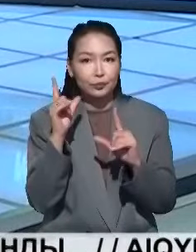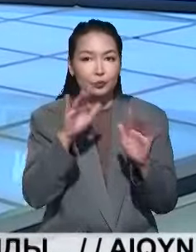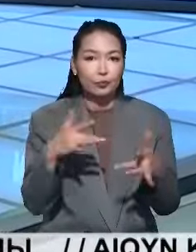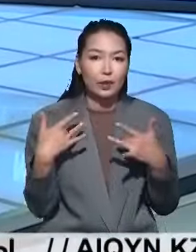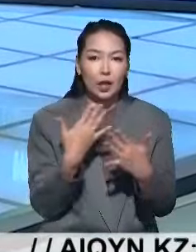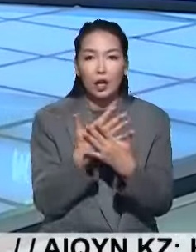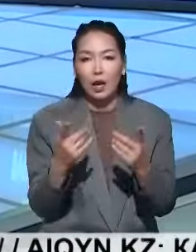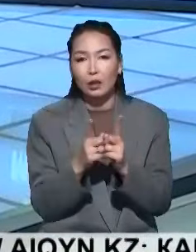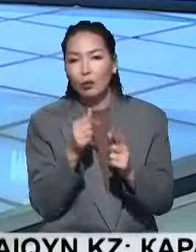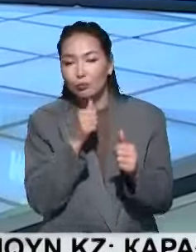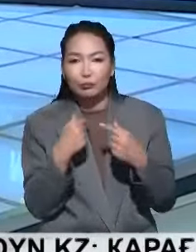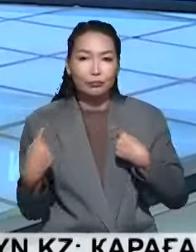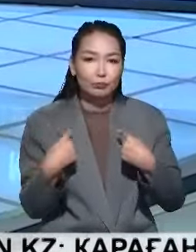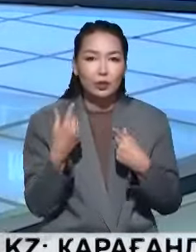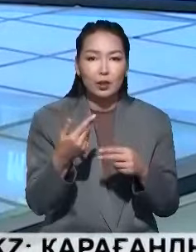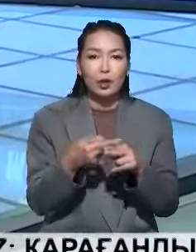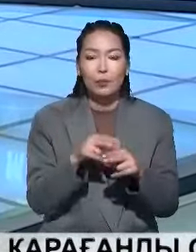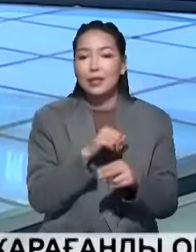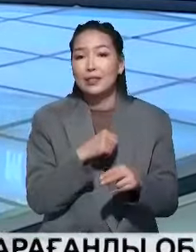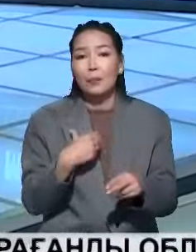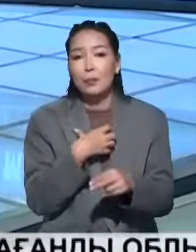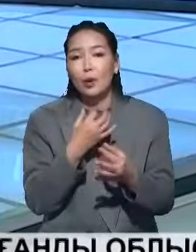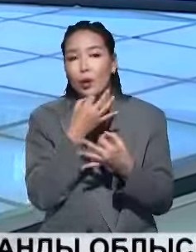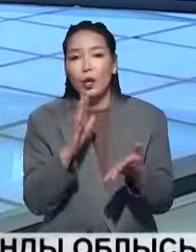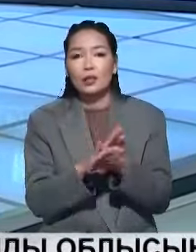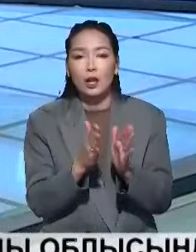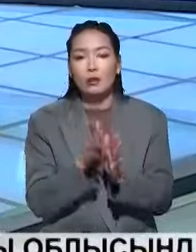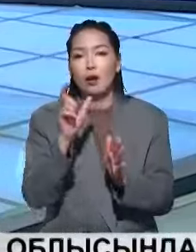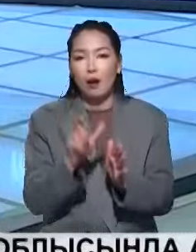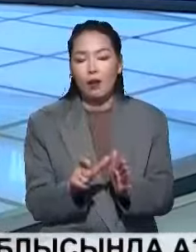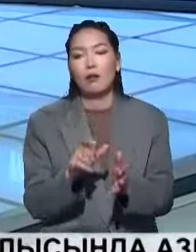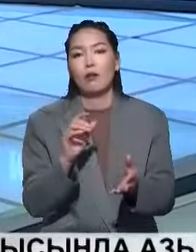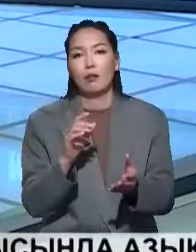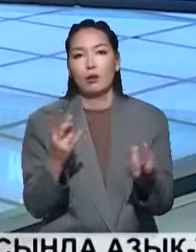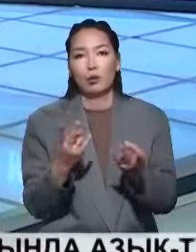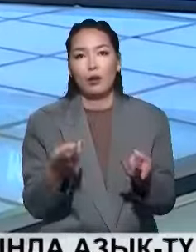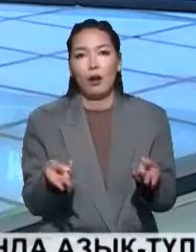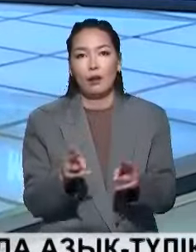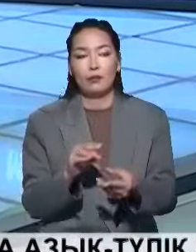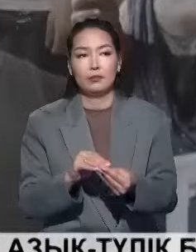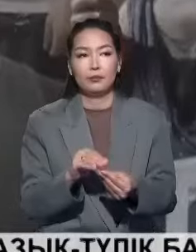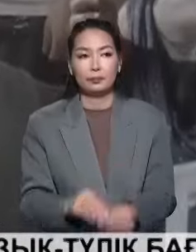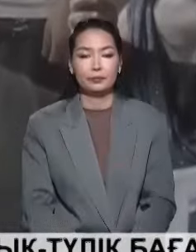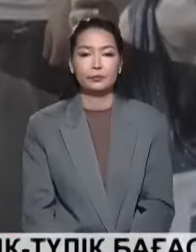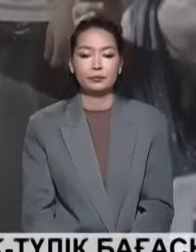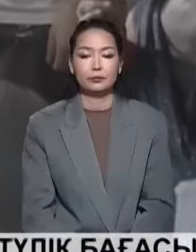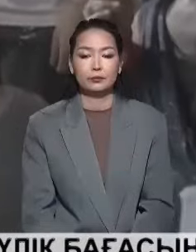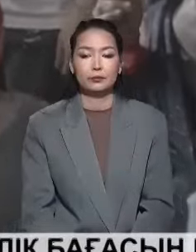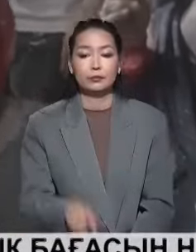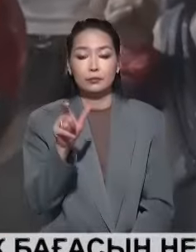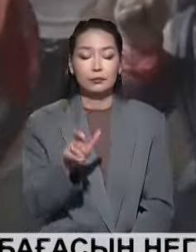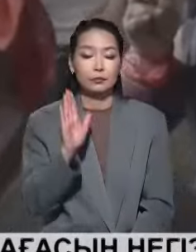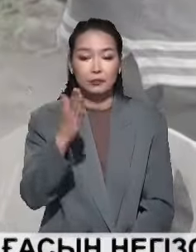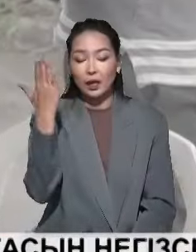сынақтарға тап болады, бірақ олар ең бастысы кез келген жағдайда адам болып қалу керектігін түсінеді. «Адам» бұл